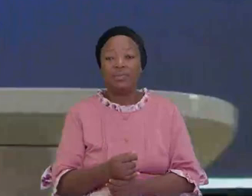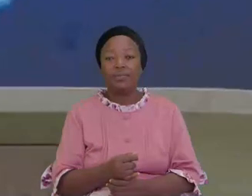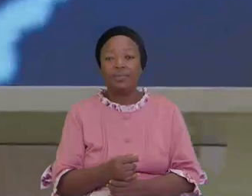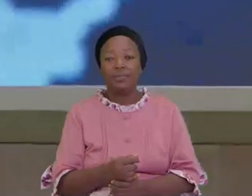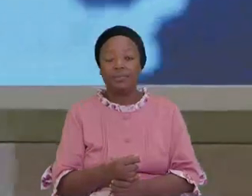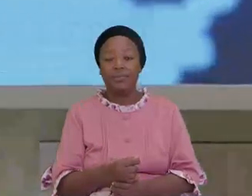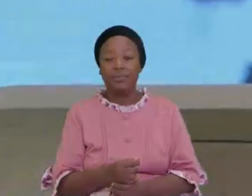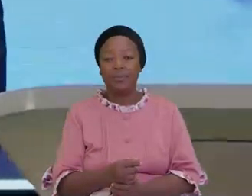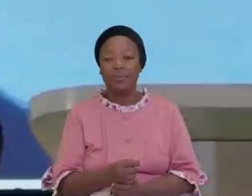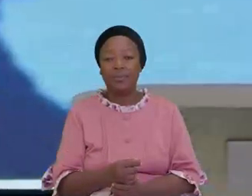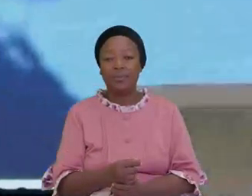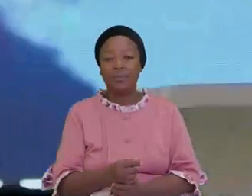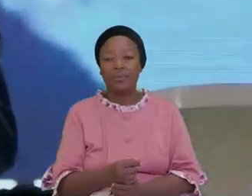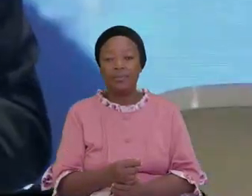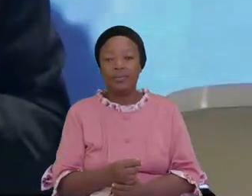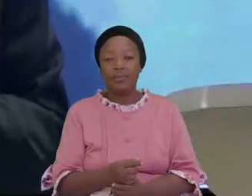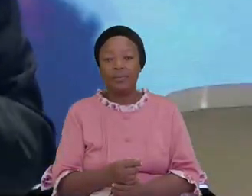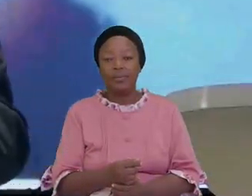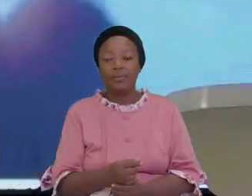de campagne d'évangélisation.